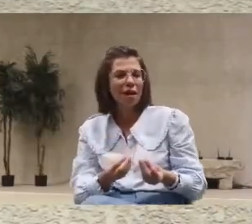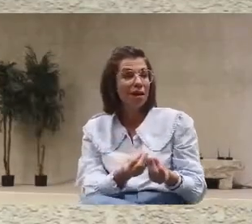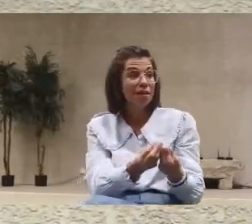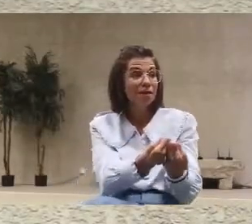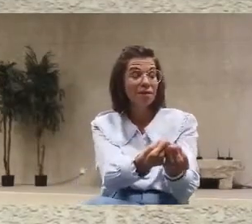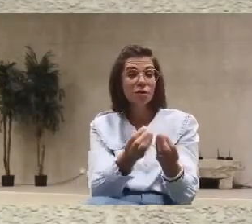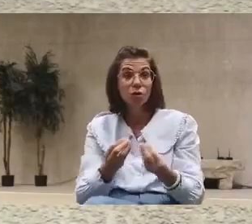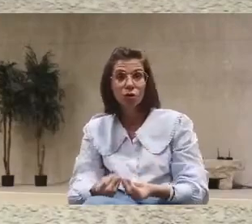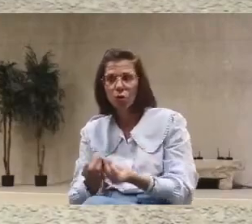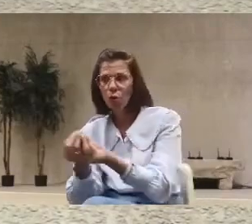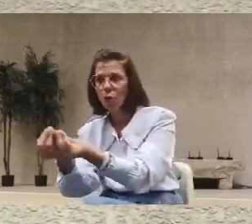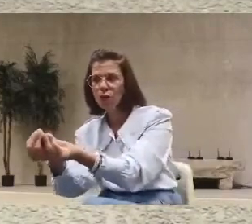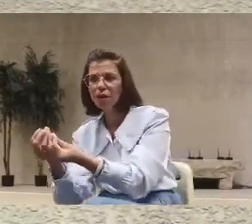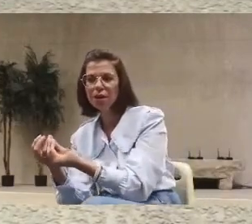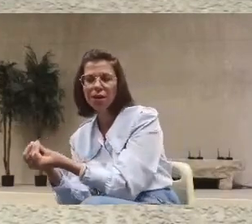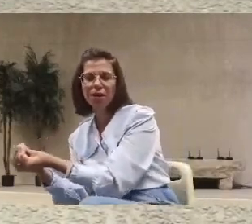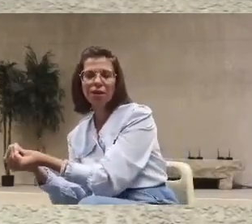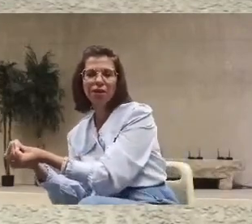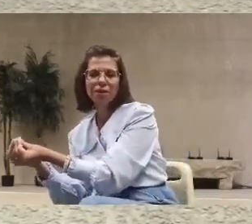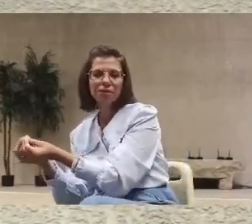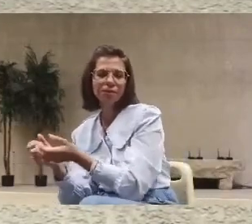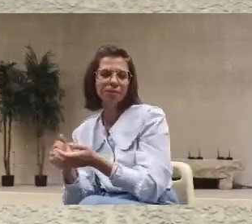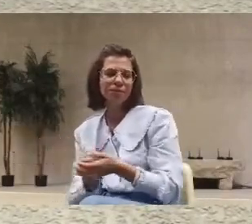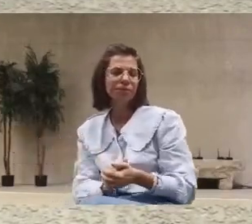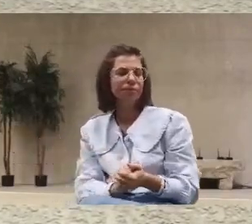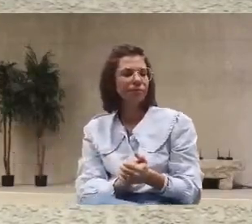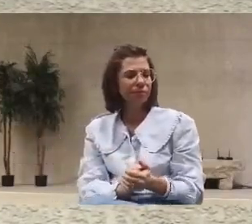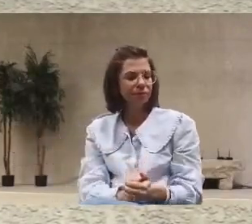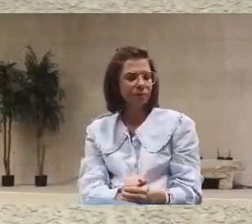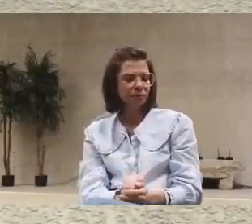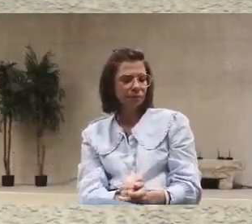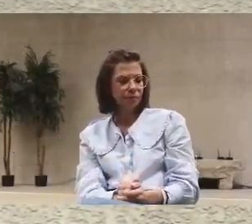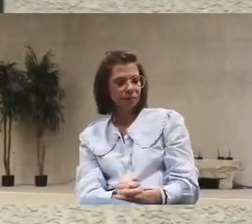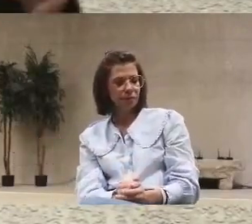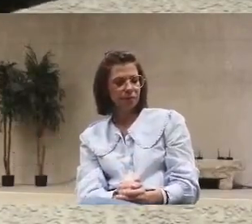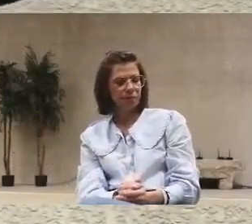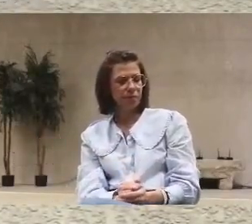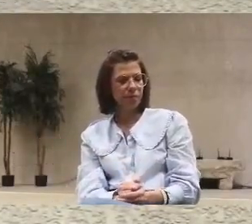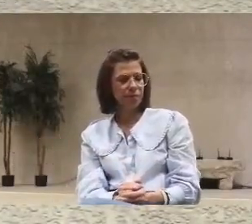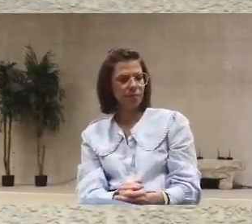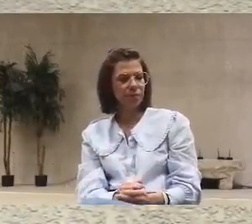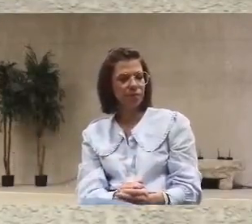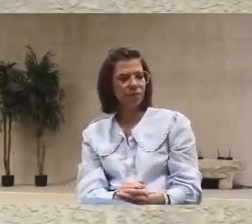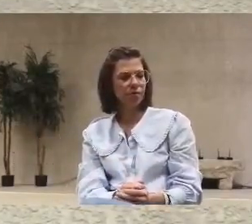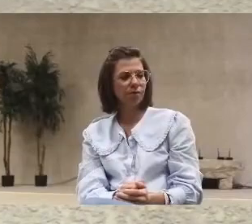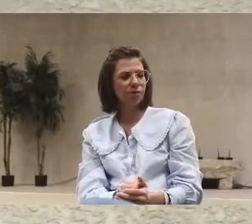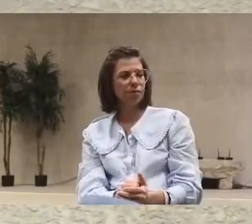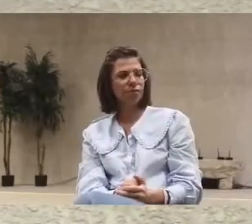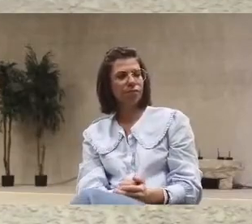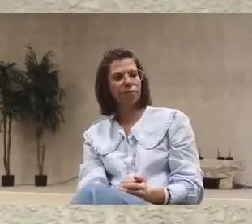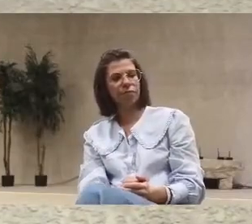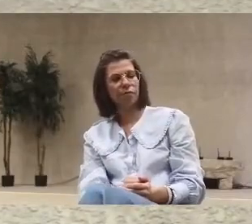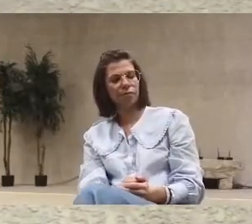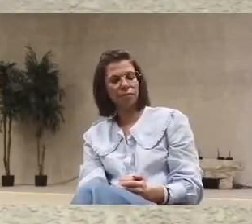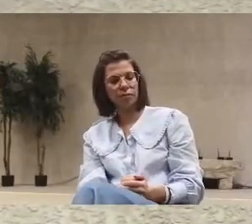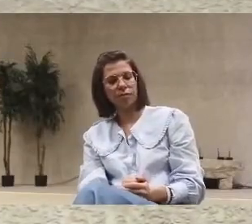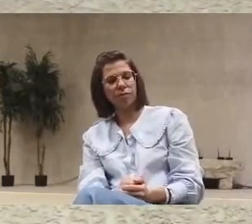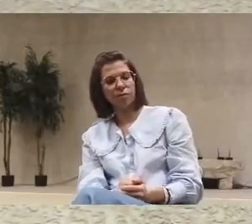répondu d'une manière très pratique. Voici quand le royaume de Dieu vient